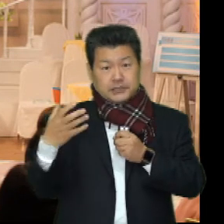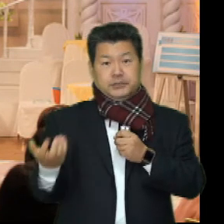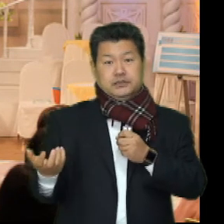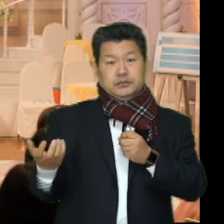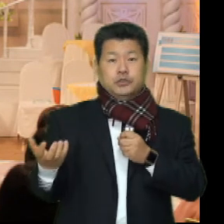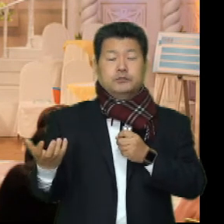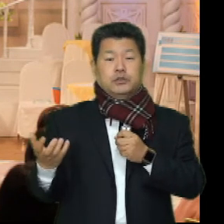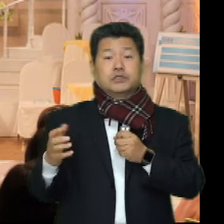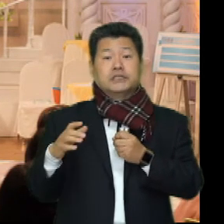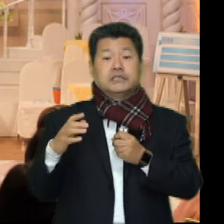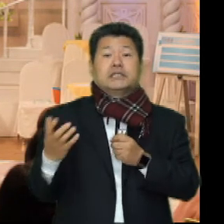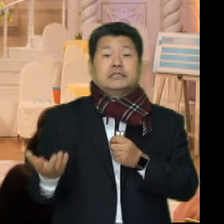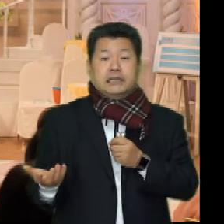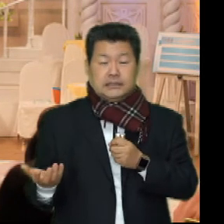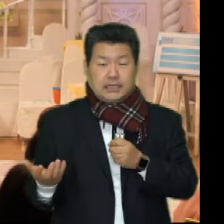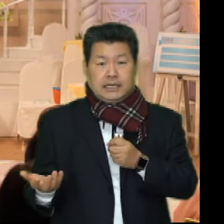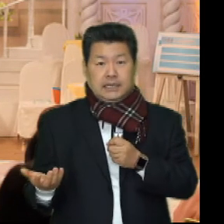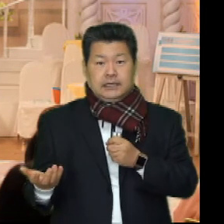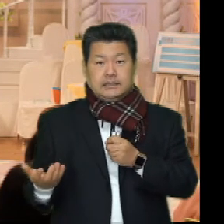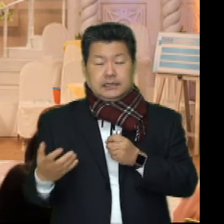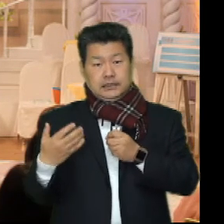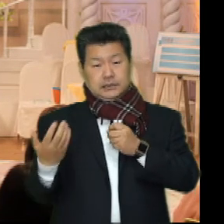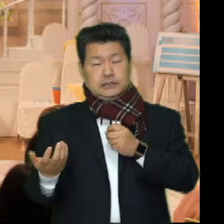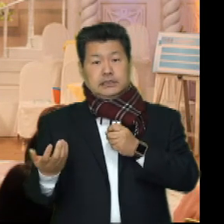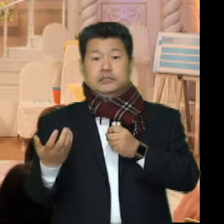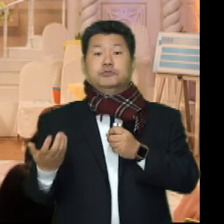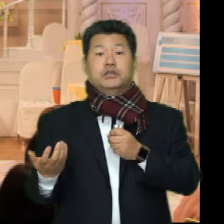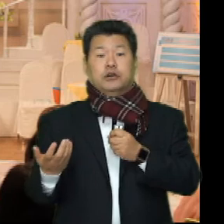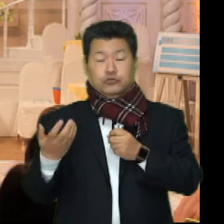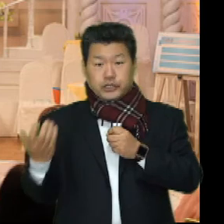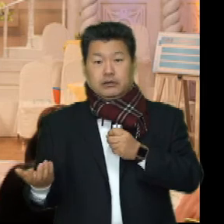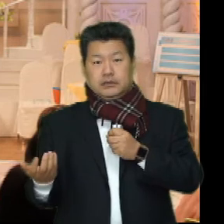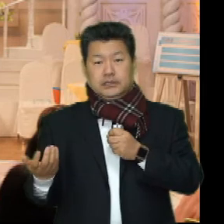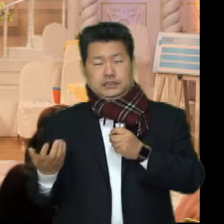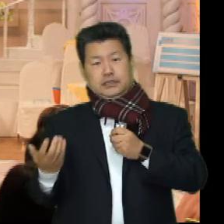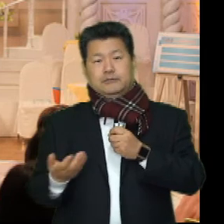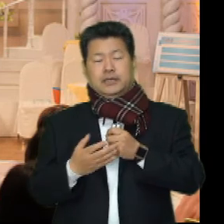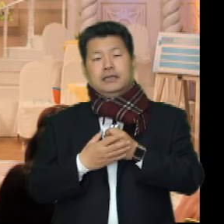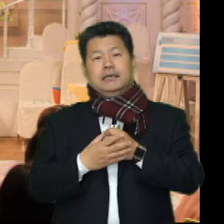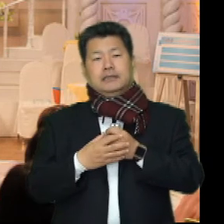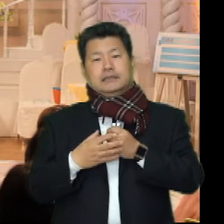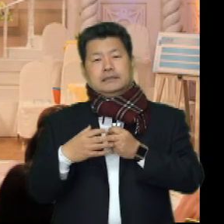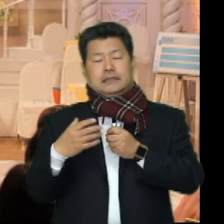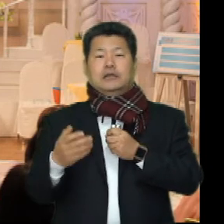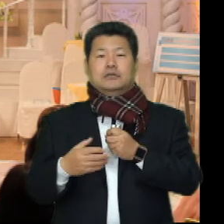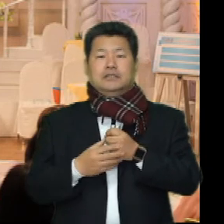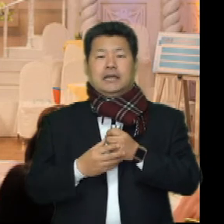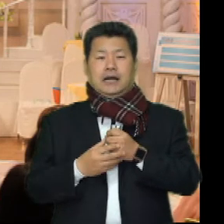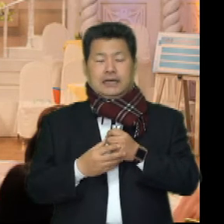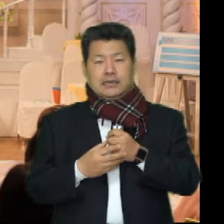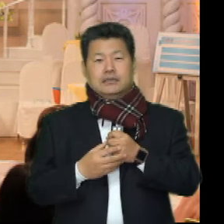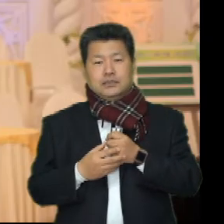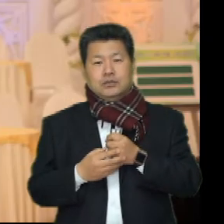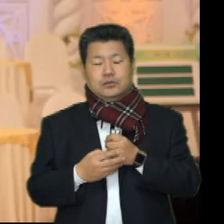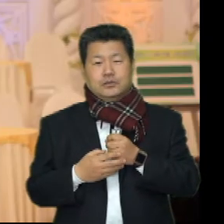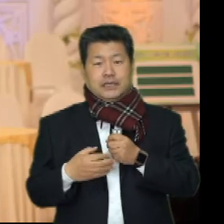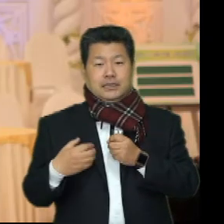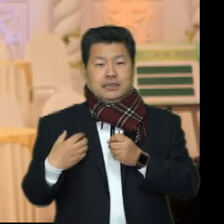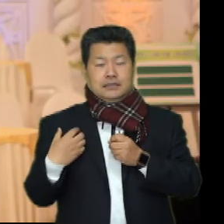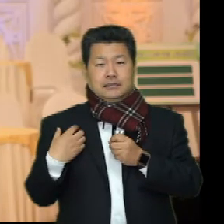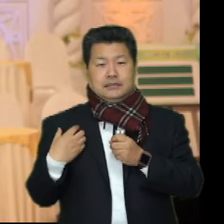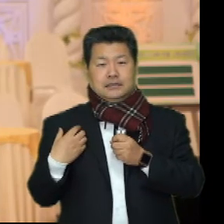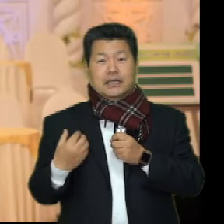맛과 달라지면 손님들이 혹시 싫어하지 않을까 이제 이런 이제 염려, 우려 이런 것 때문에 사용을 안 한